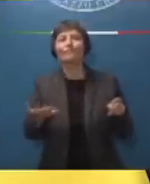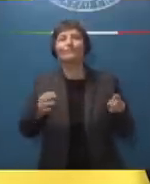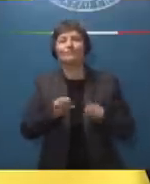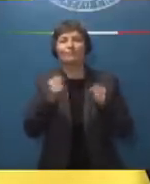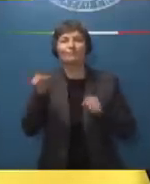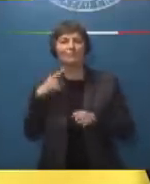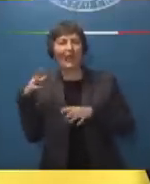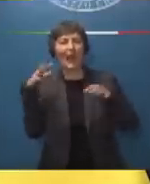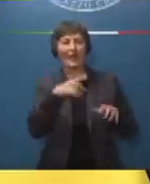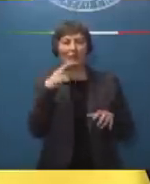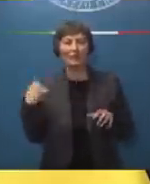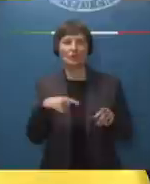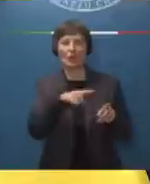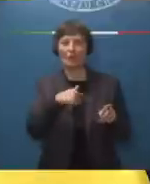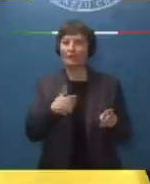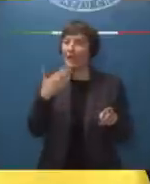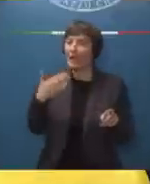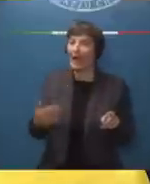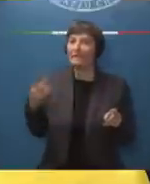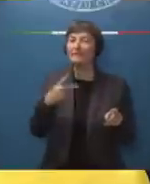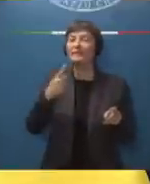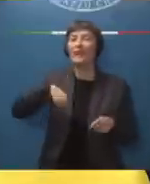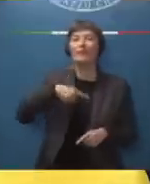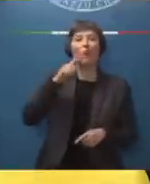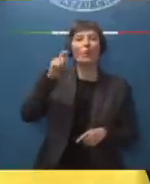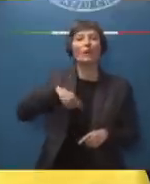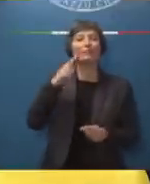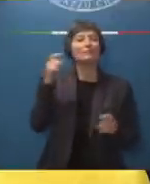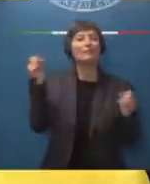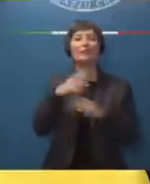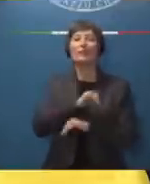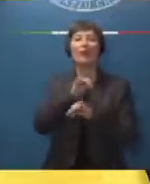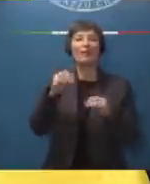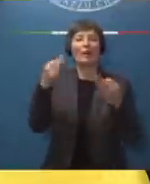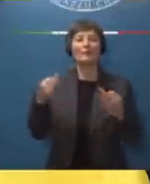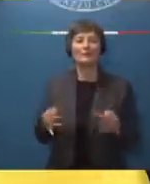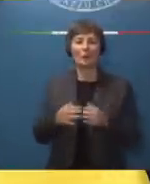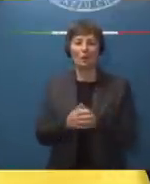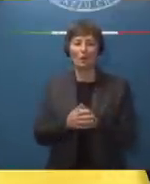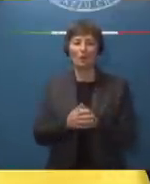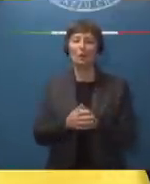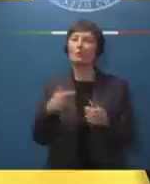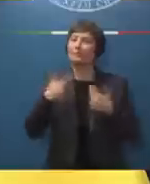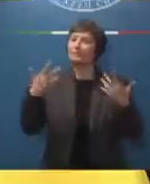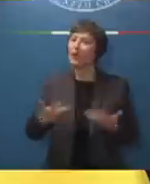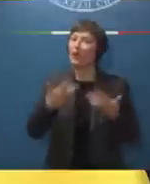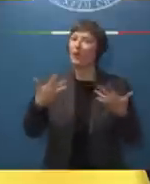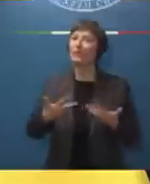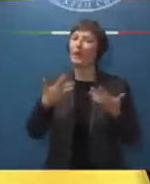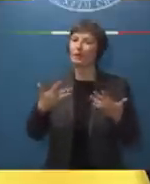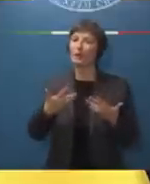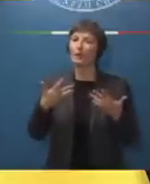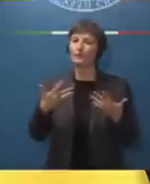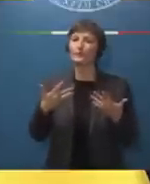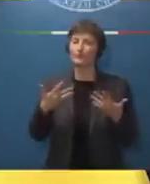ringrazio e noi non dimenticheremo in Ucraina mai a questa cosa sono molto contento che abbiamo